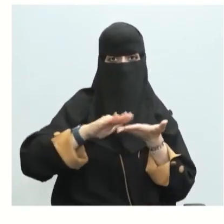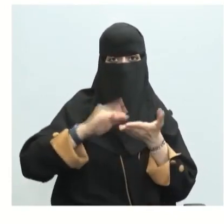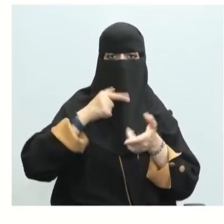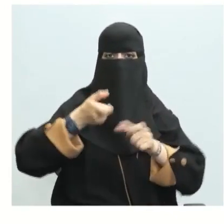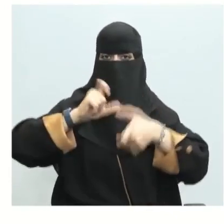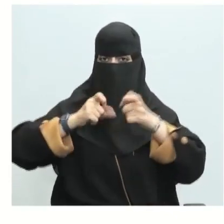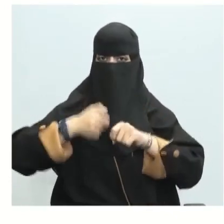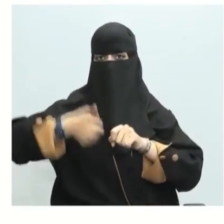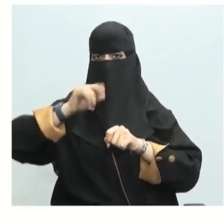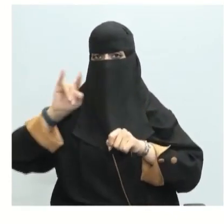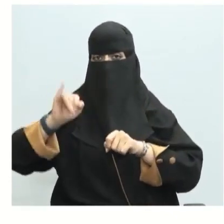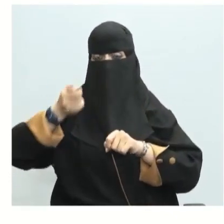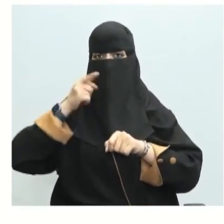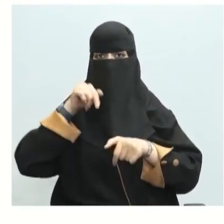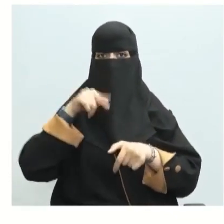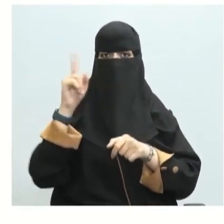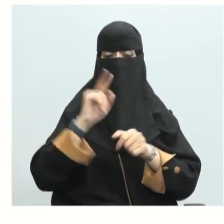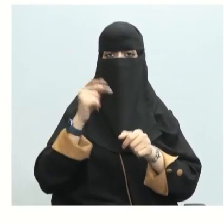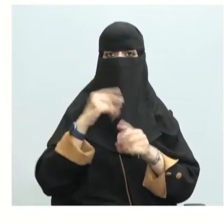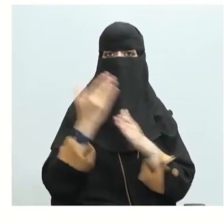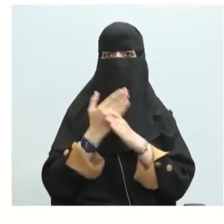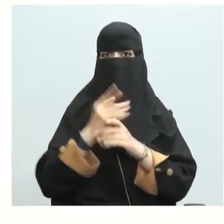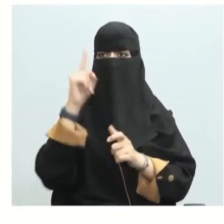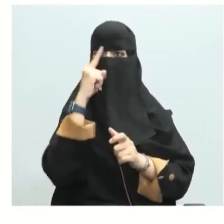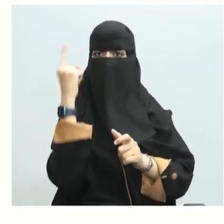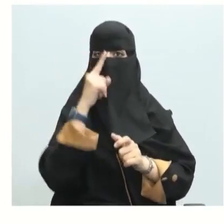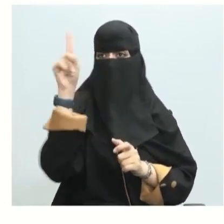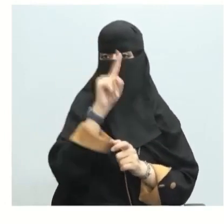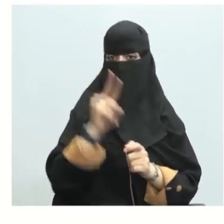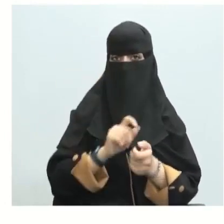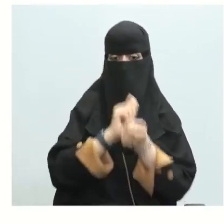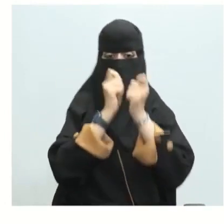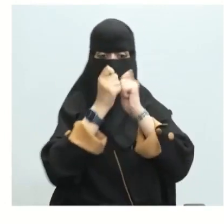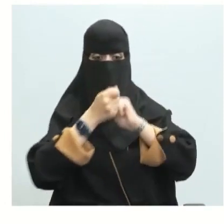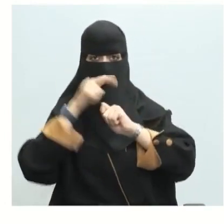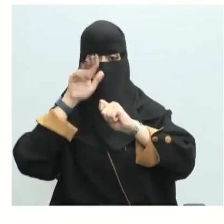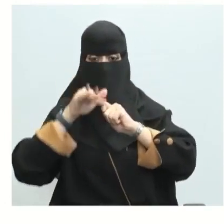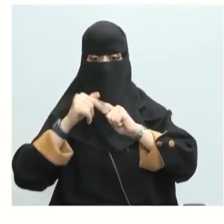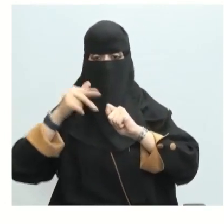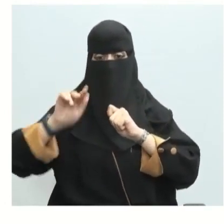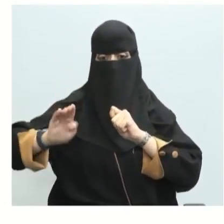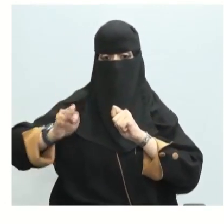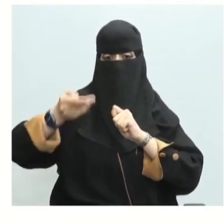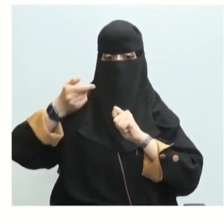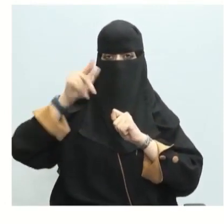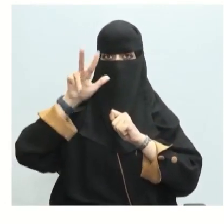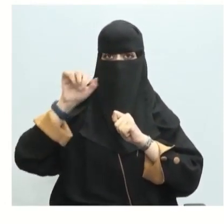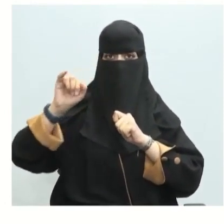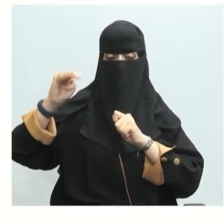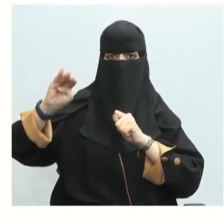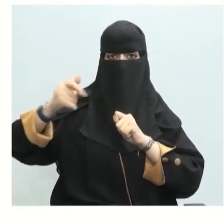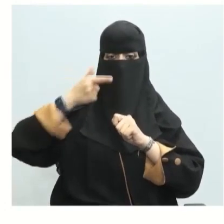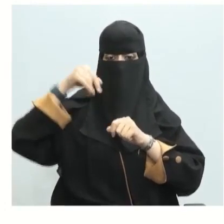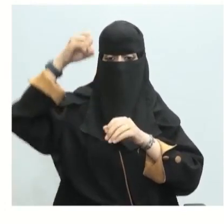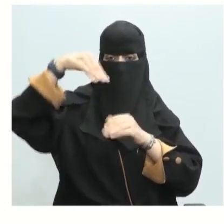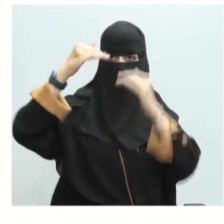يتكون الالماس بسبب العواصف الرعديه التي تحول غاز الميثان الى كربون وهذا ما يحدث في الفضاء هذا الكربون